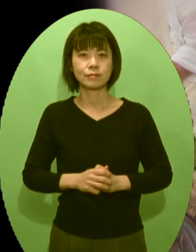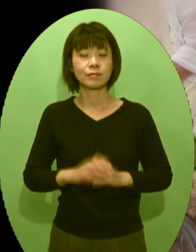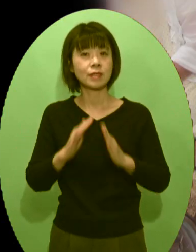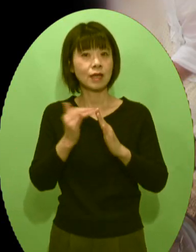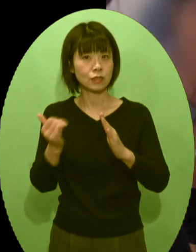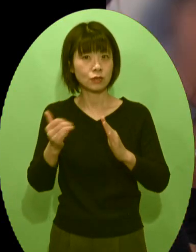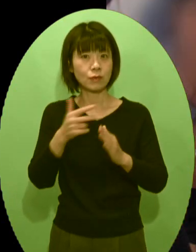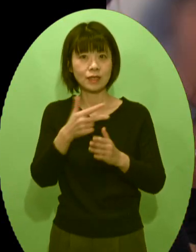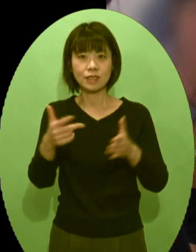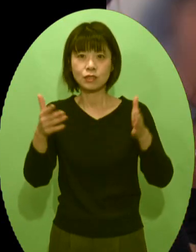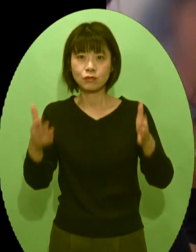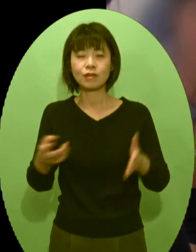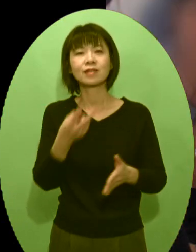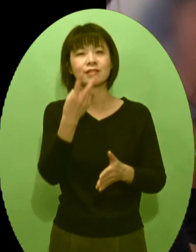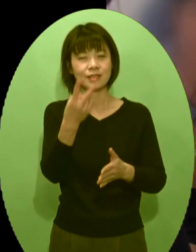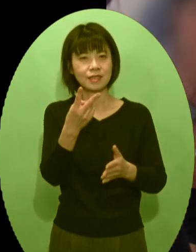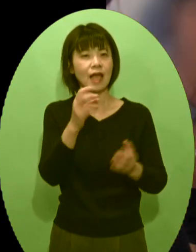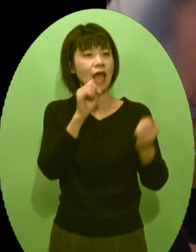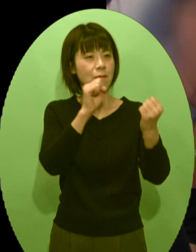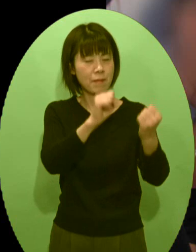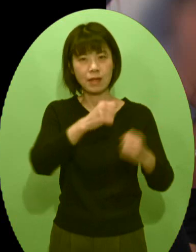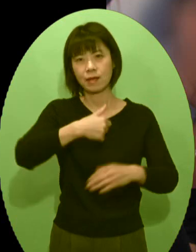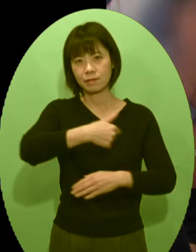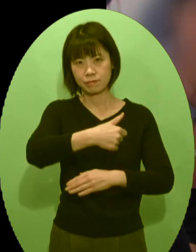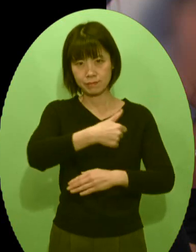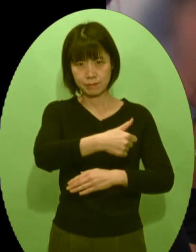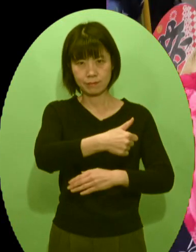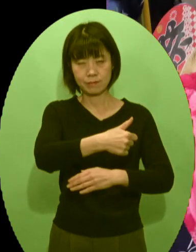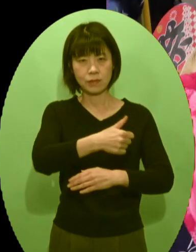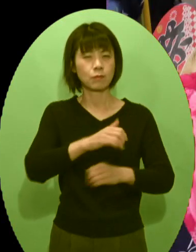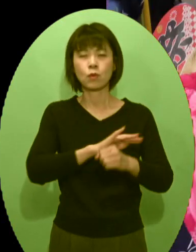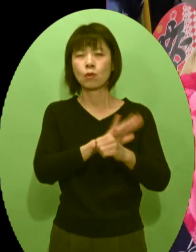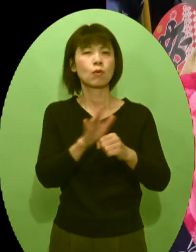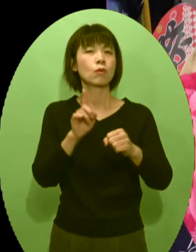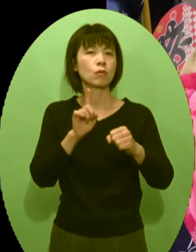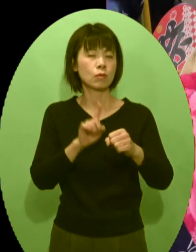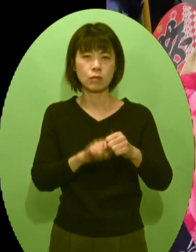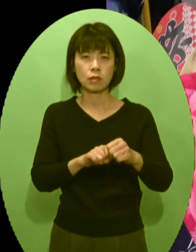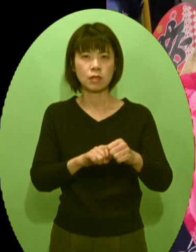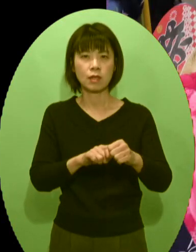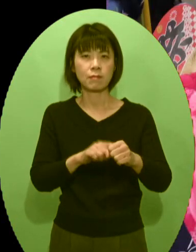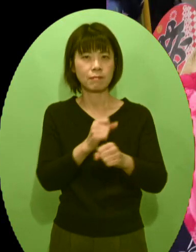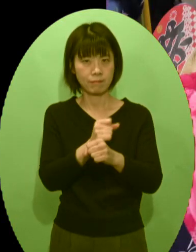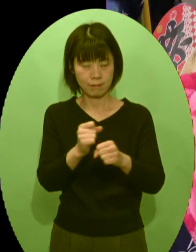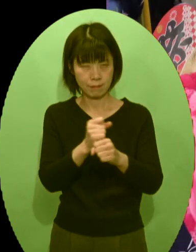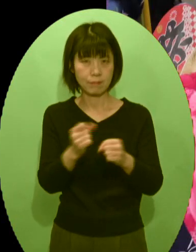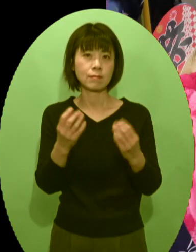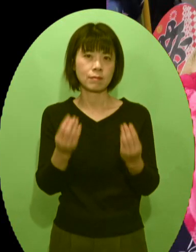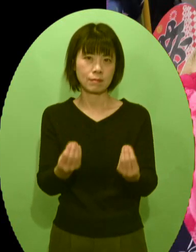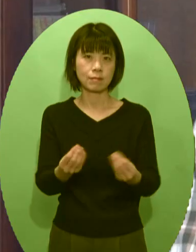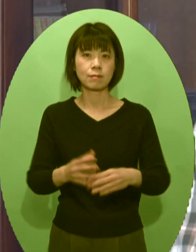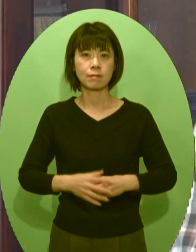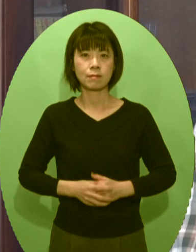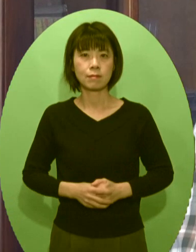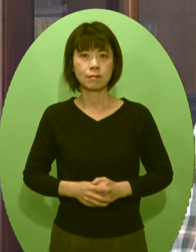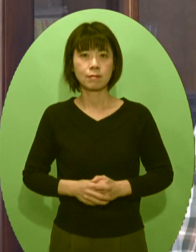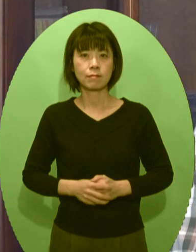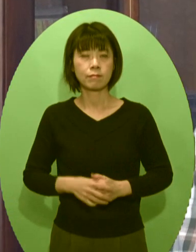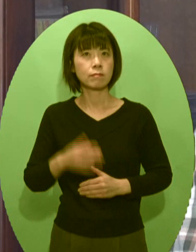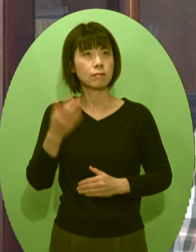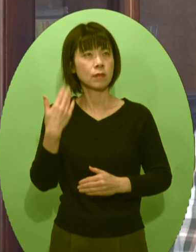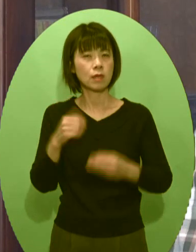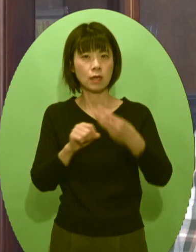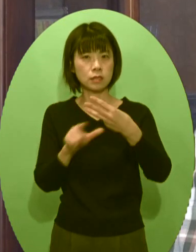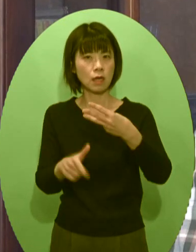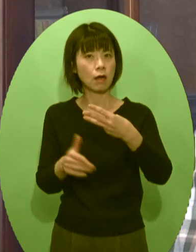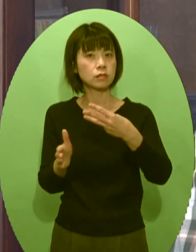週に2回面会に行っていましたが、コロナでそれもできなくなってしまいました。 3月頃から